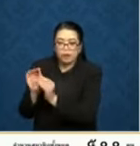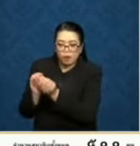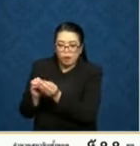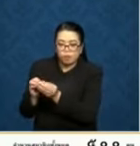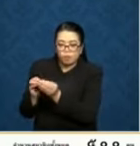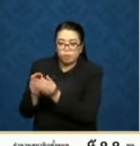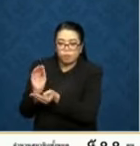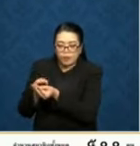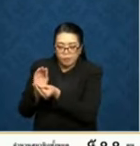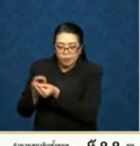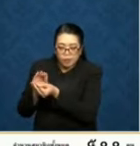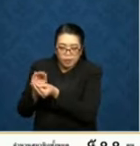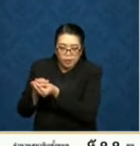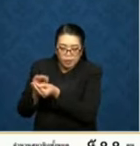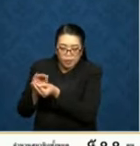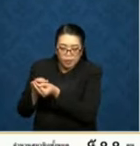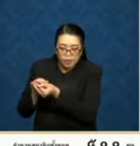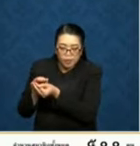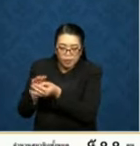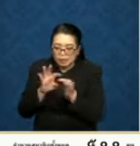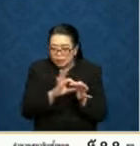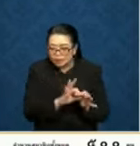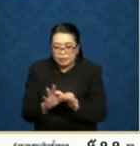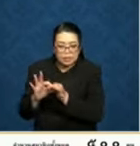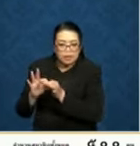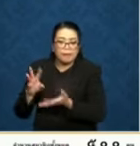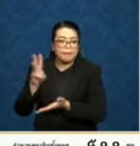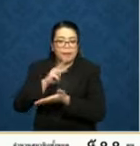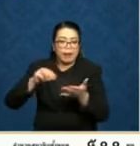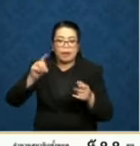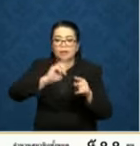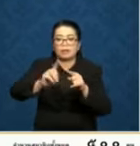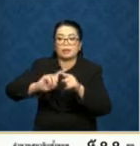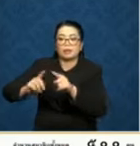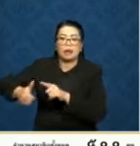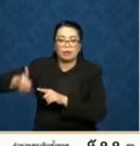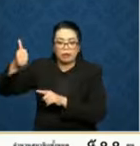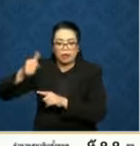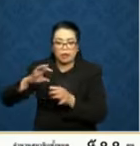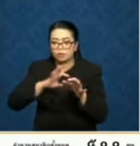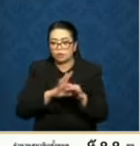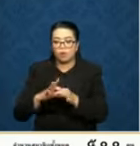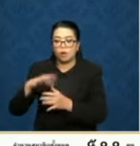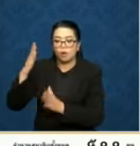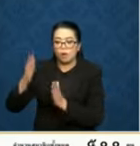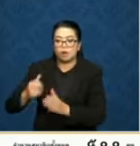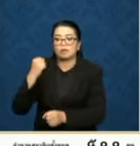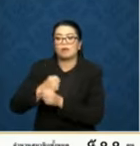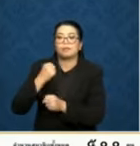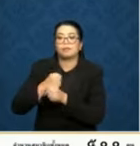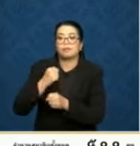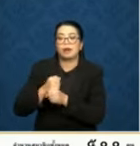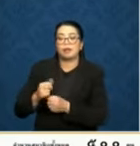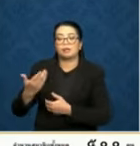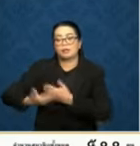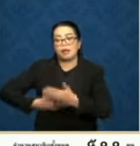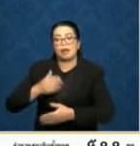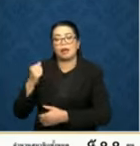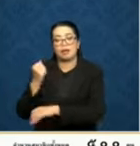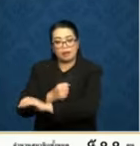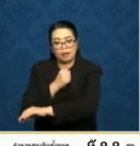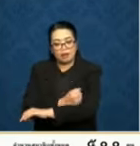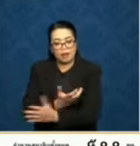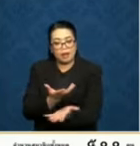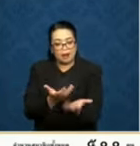ต้องเชอมโยงไปทุกสถาบันของอุโดมศึกษาและเชื่อมโยงไปถึงหน่วยงานที่เป็นคนที่ตลาดแงงานที่จะรับ